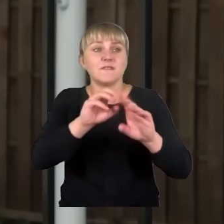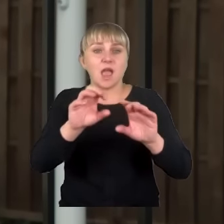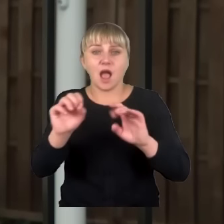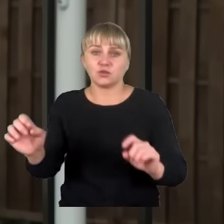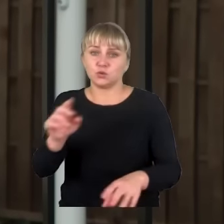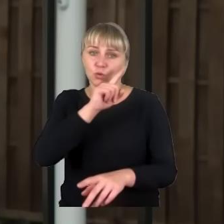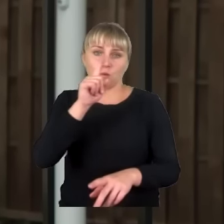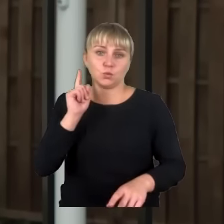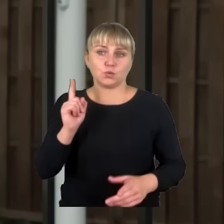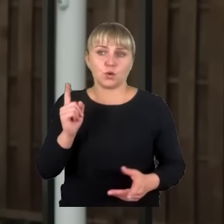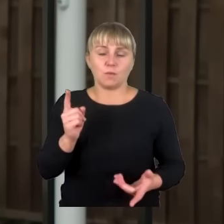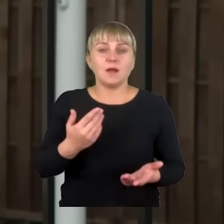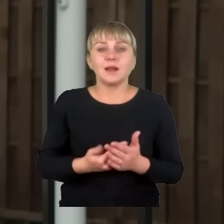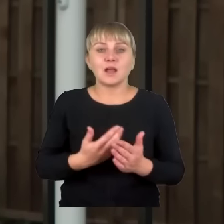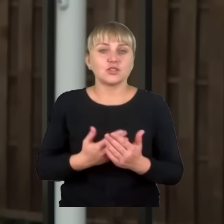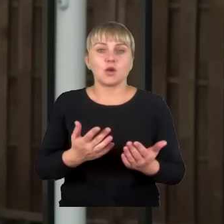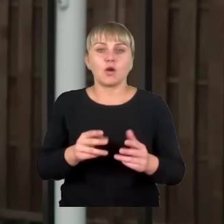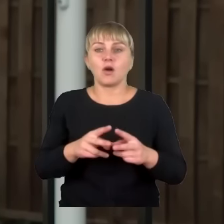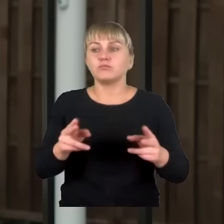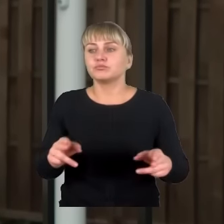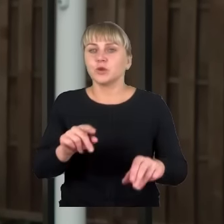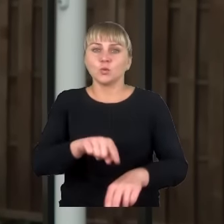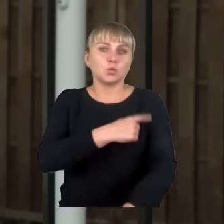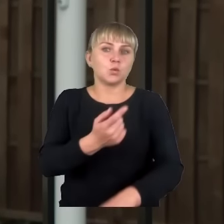tego, dlaczego przez tyle czasu zwodził swoich